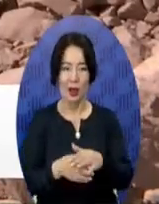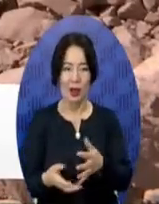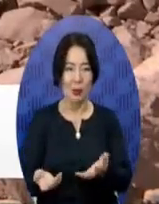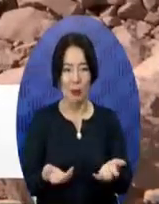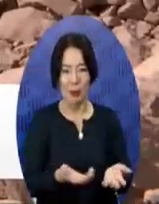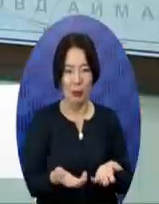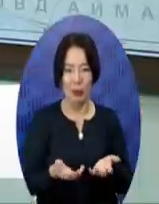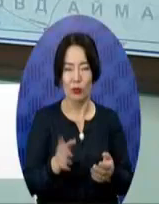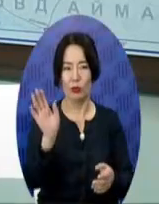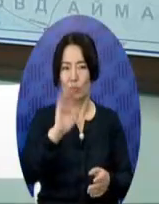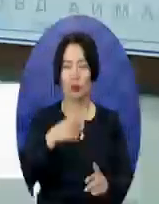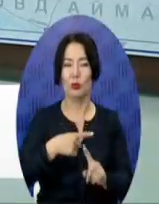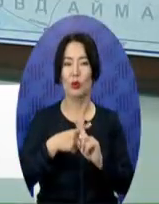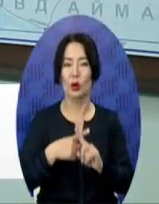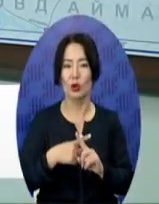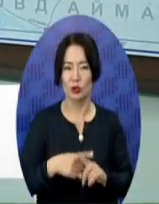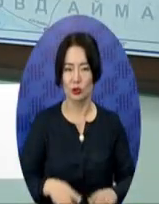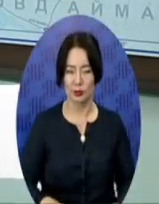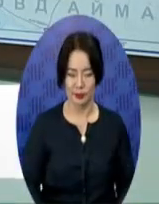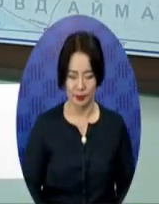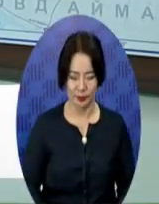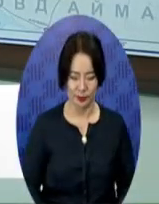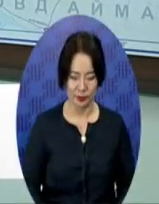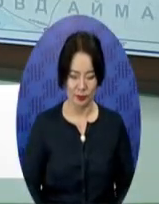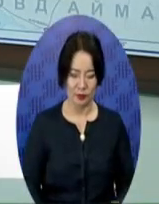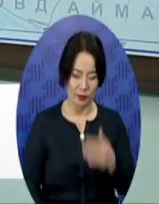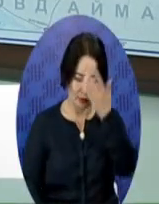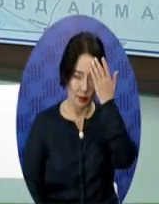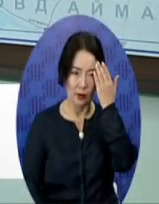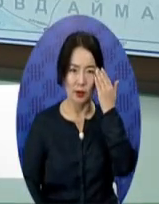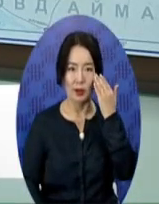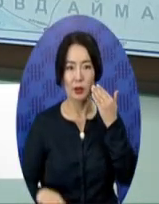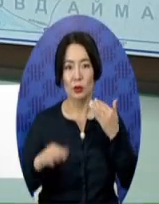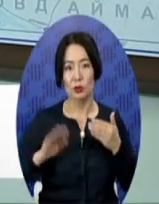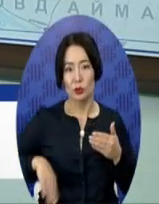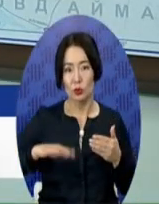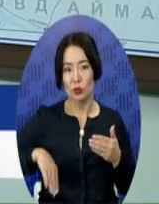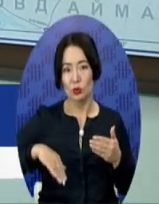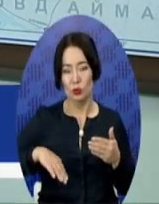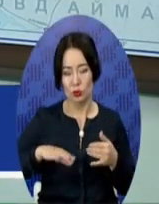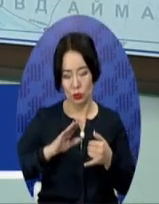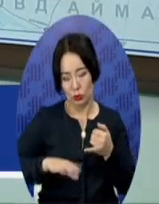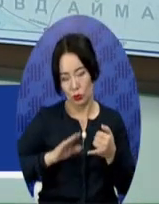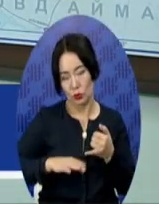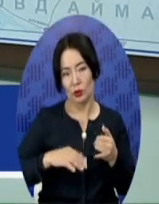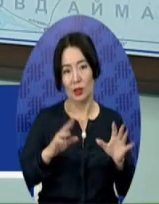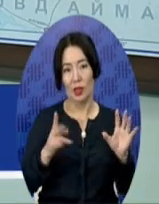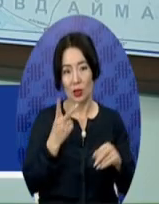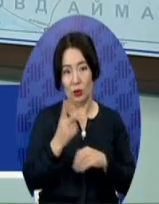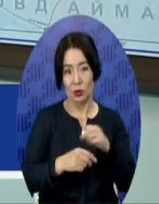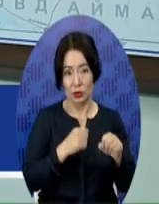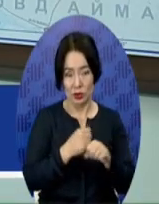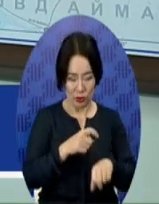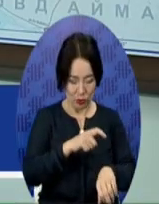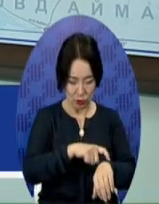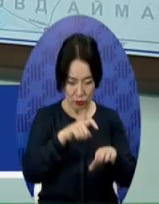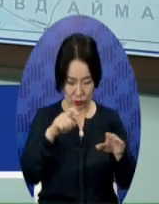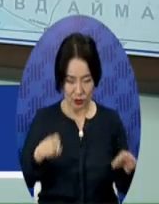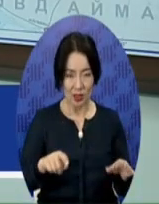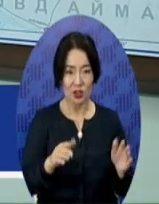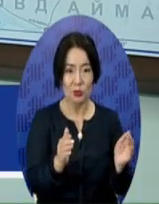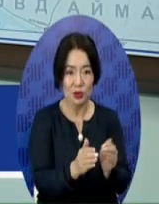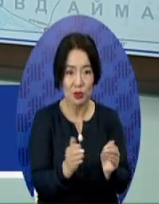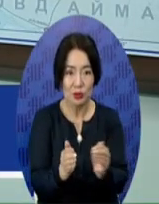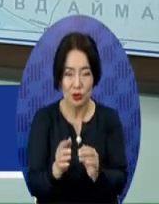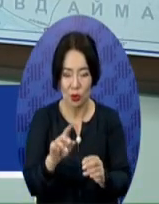байгаа юм байна. Одоо сүүлийн 12 гаруй жил одоо тэр бичил уурхаануудаа ажлын байр бий